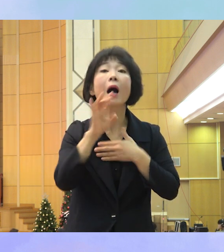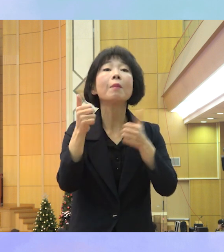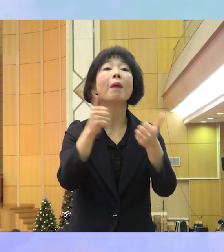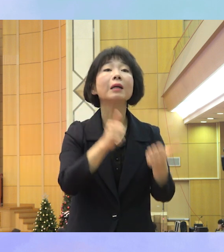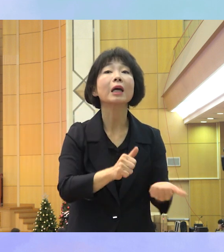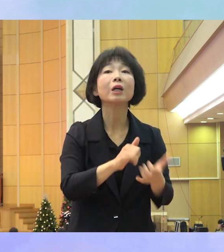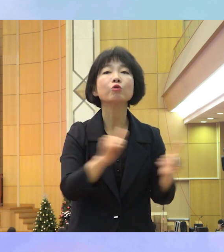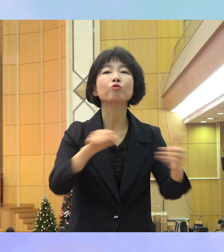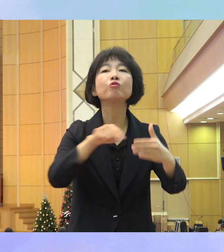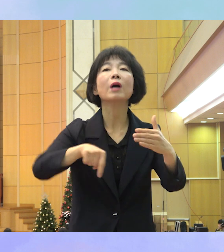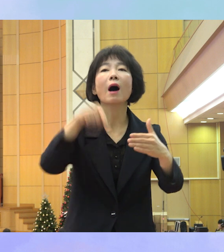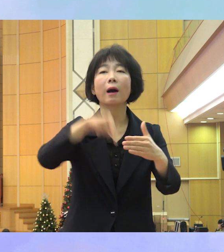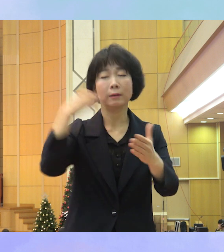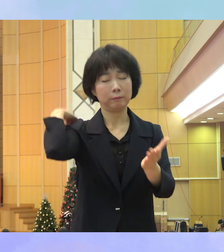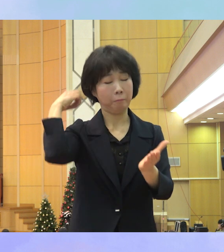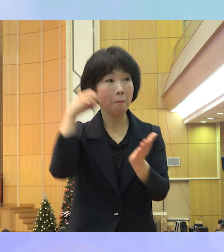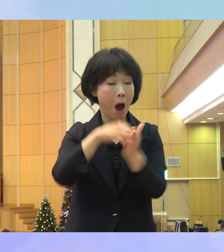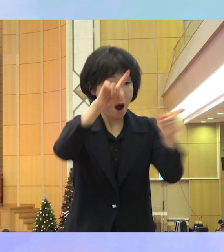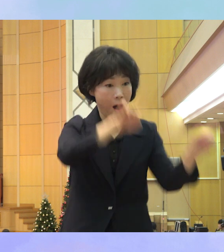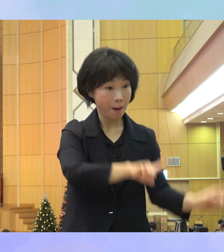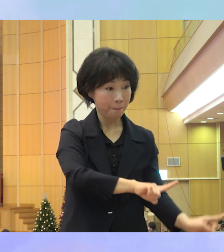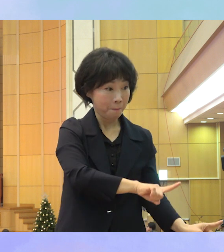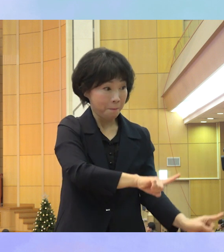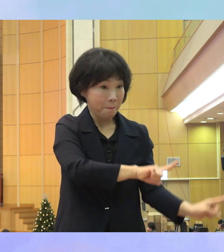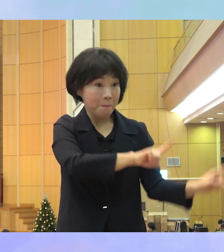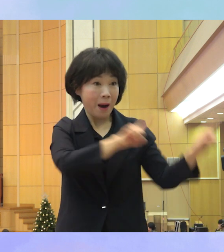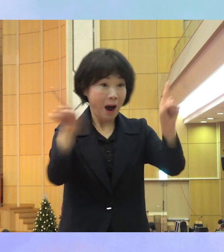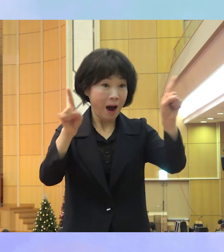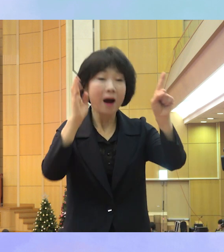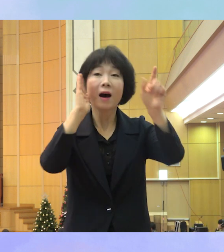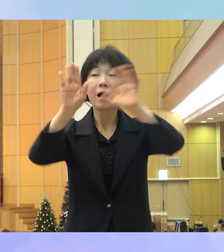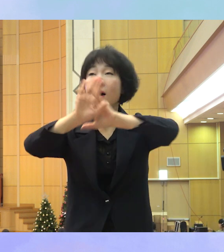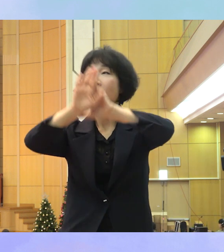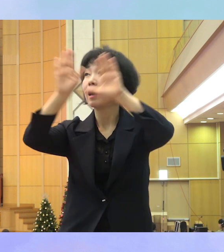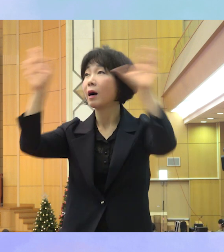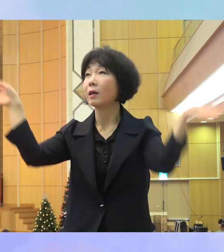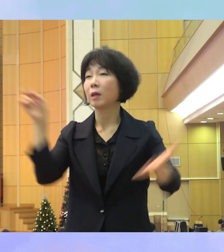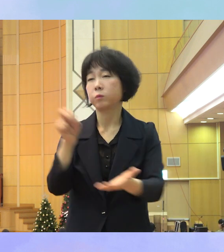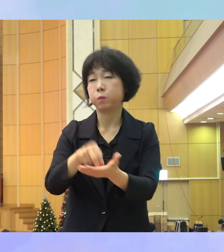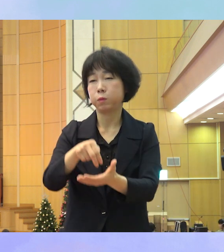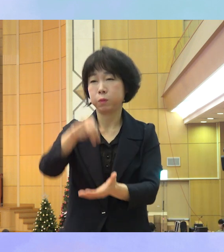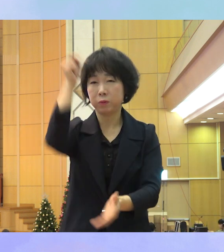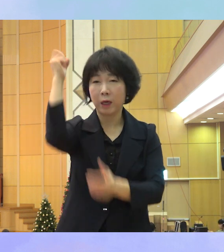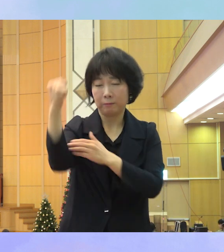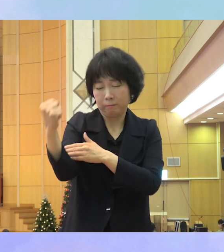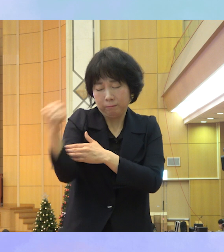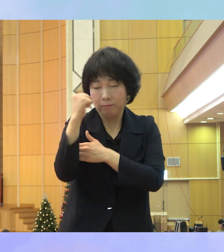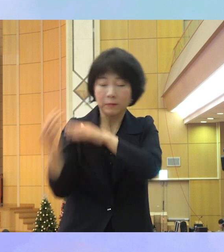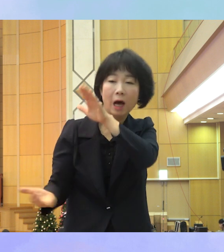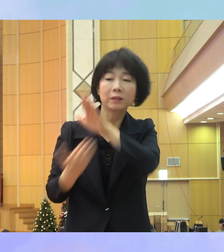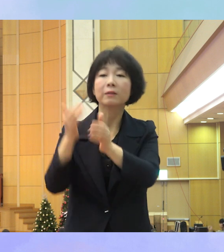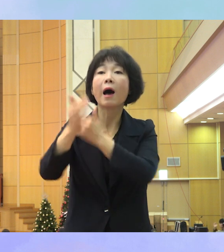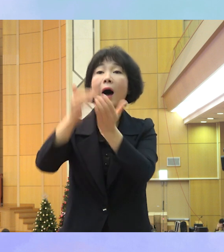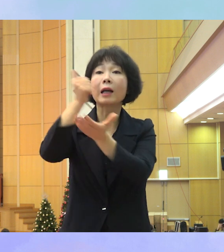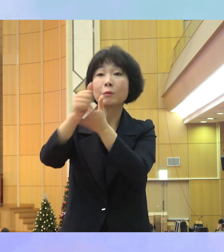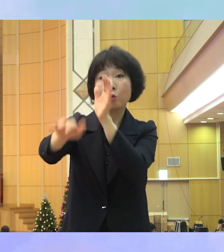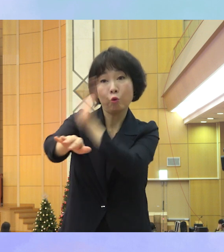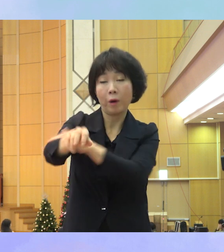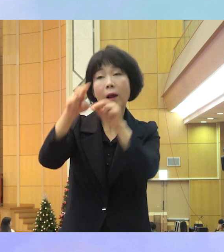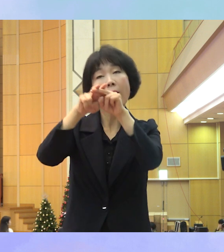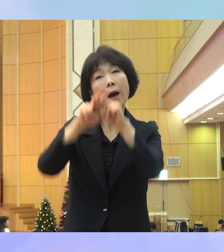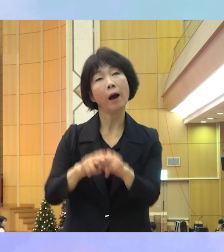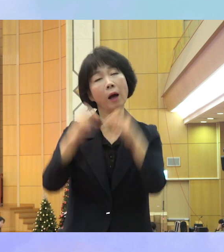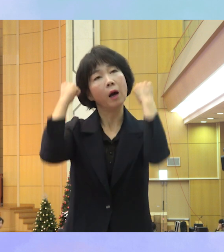지 사흘 만에 죽은 자 가운데서 다시 살아나시며 하늘에 오르사 전능하신